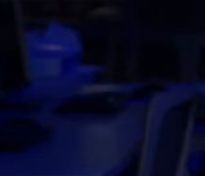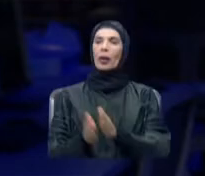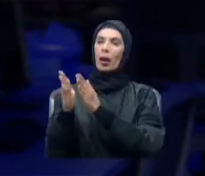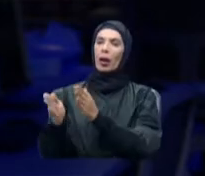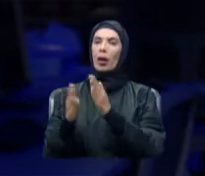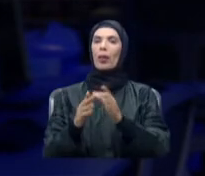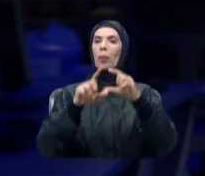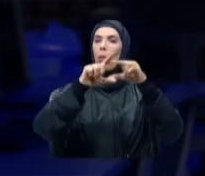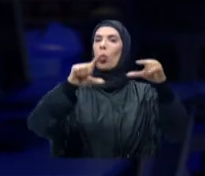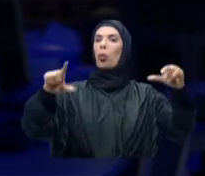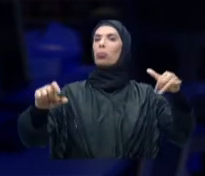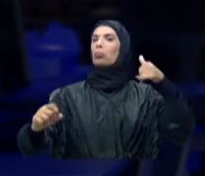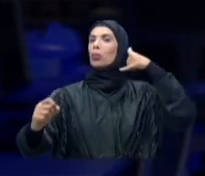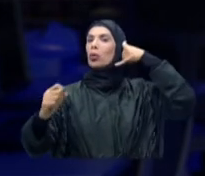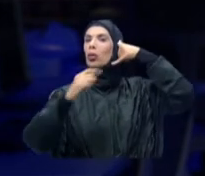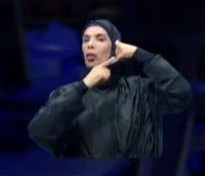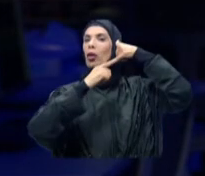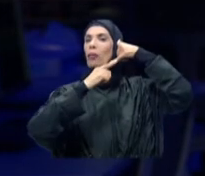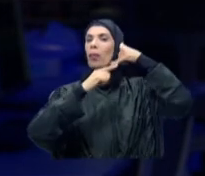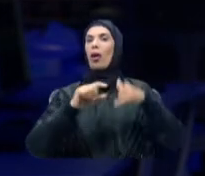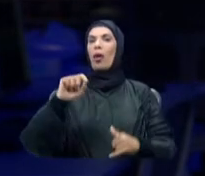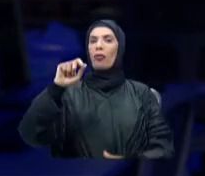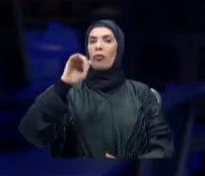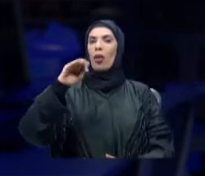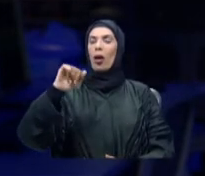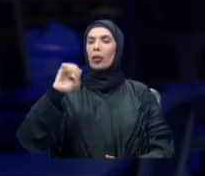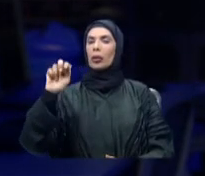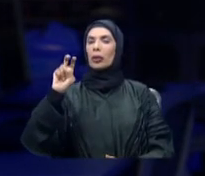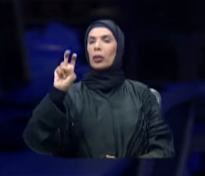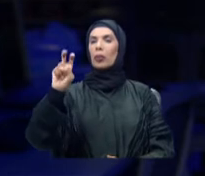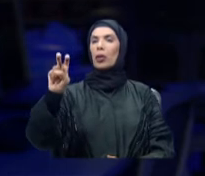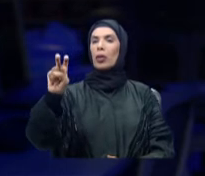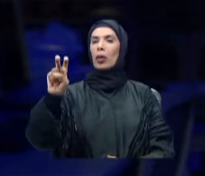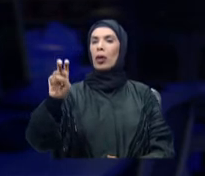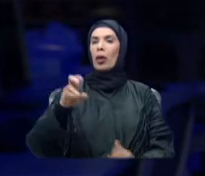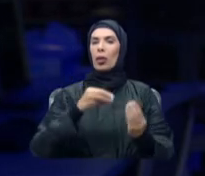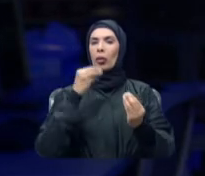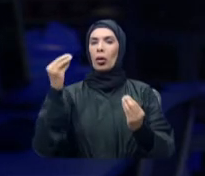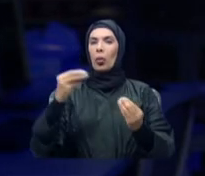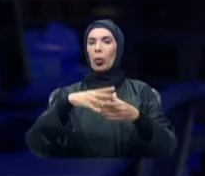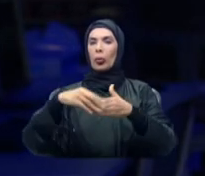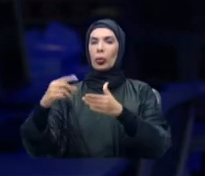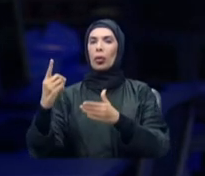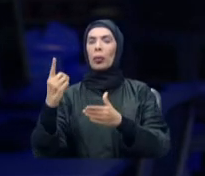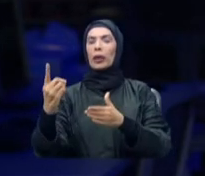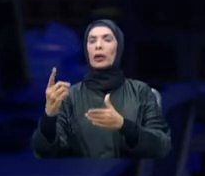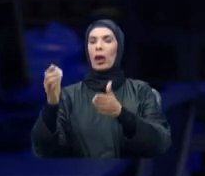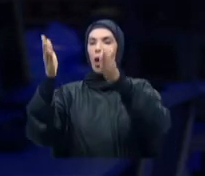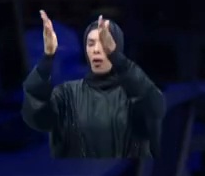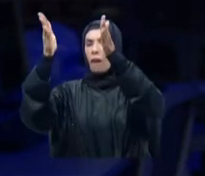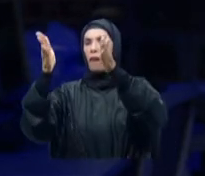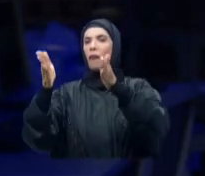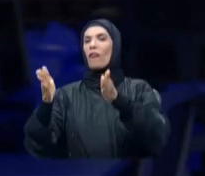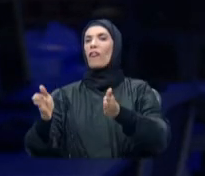وحول هذا الموضوع معنا عبر الهاتف الأستاذة فاطمة الكعبي، إخصائية معارض وإرشاد أول في صرح الميثاق الوطني التابع